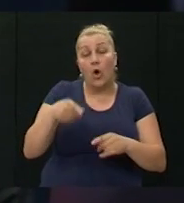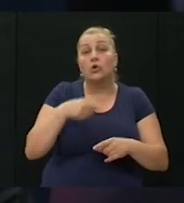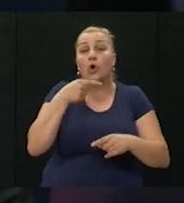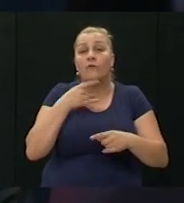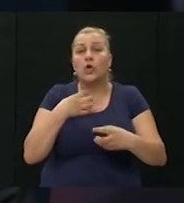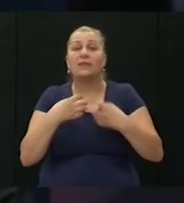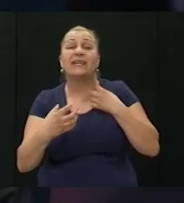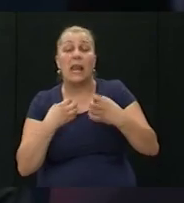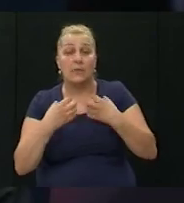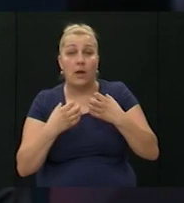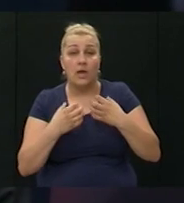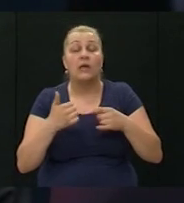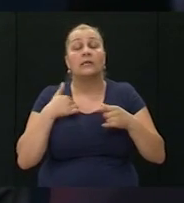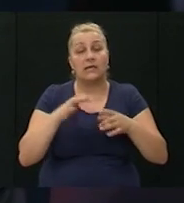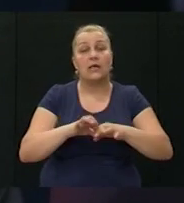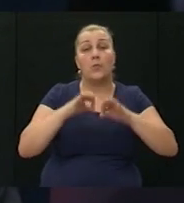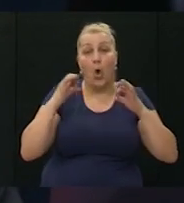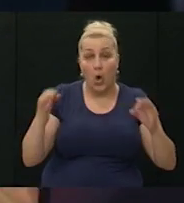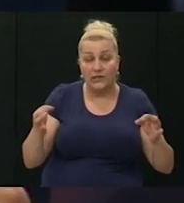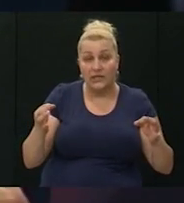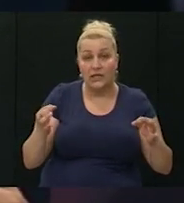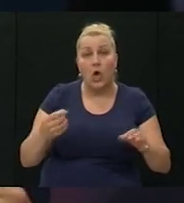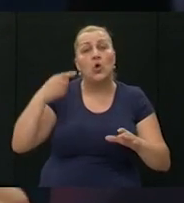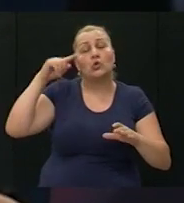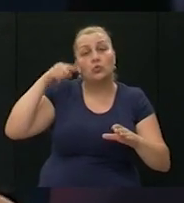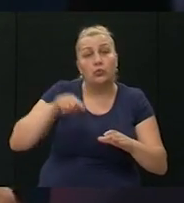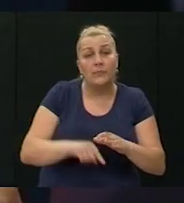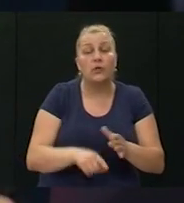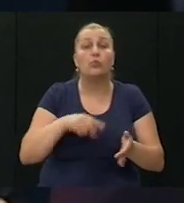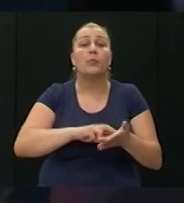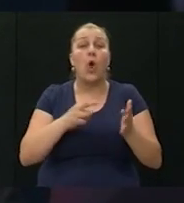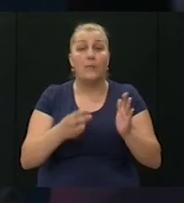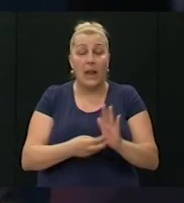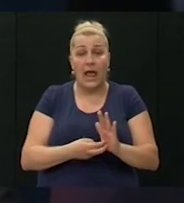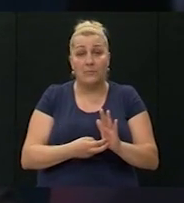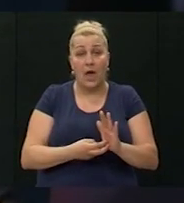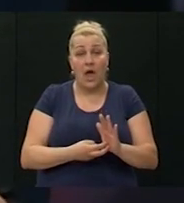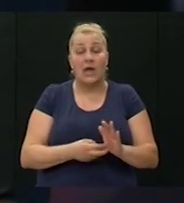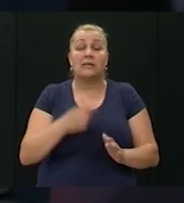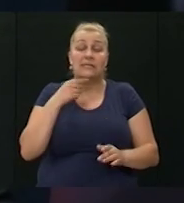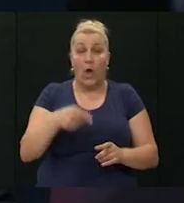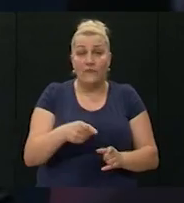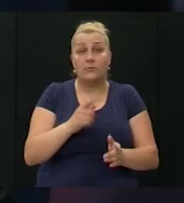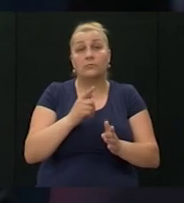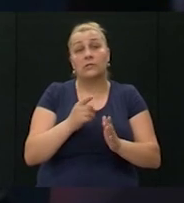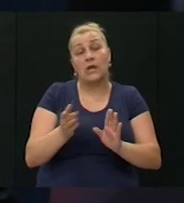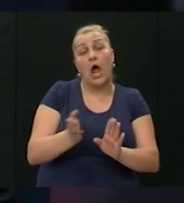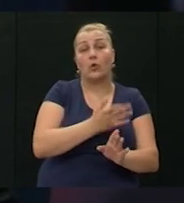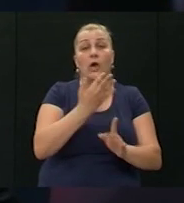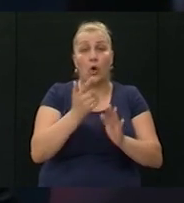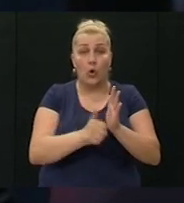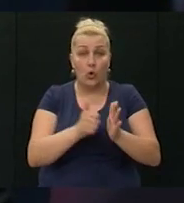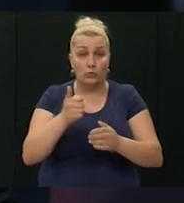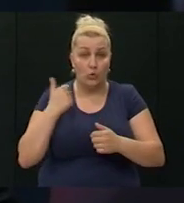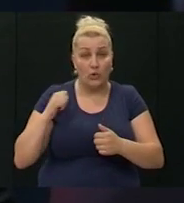dilemama i ja sam otkrio praktično dubinu problema i sa ovim vremenskim odmakom